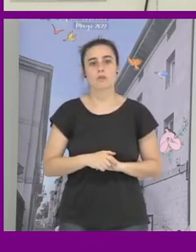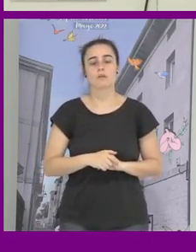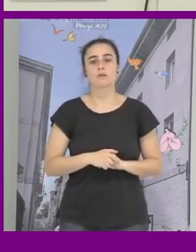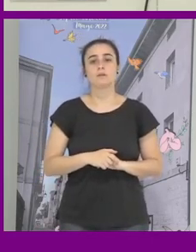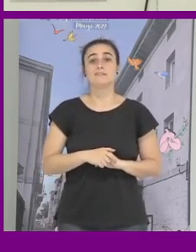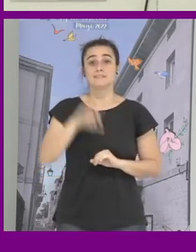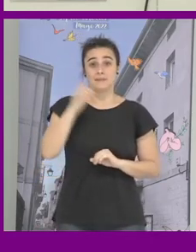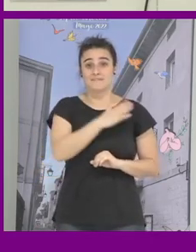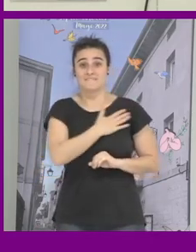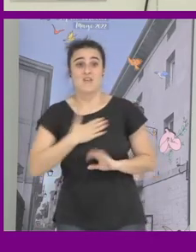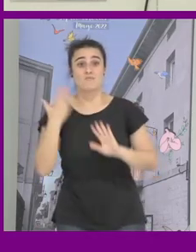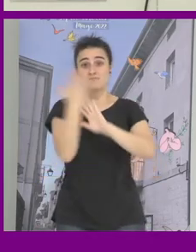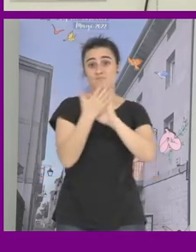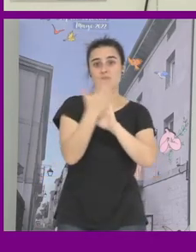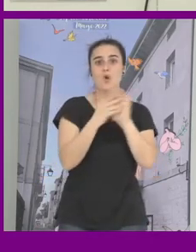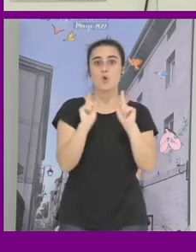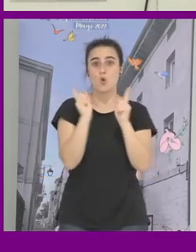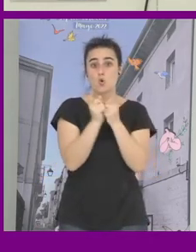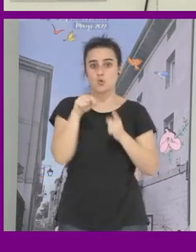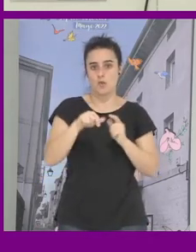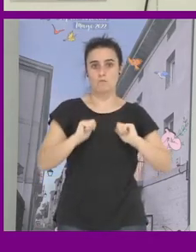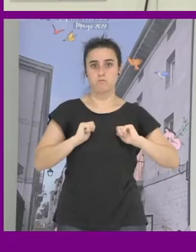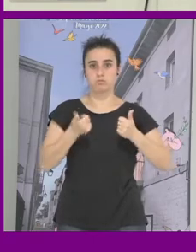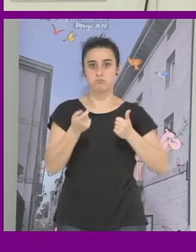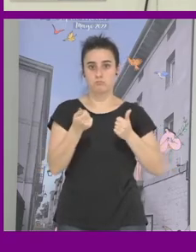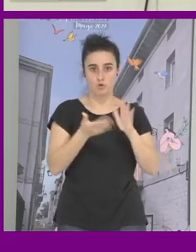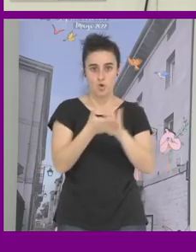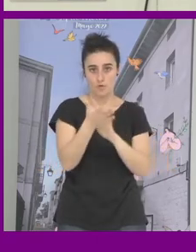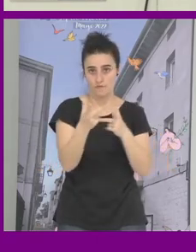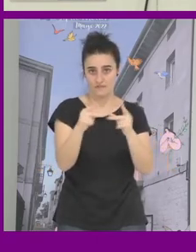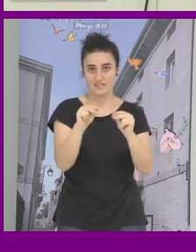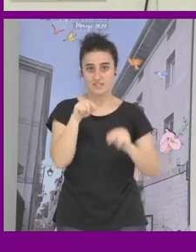dut labur-labur, eta honekin hasiko naiz bukatzen,